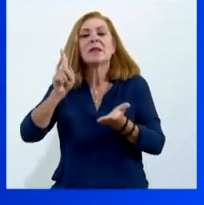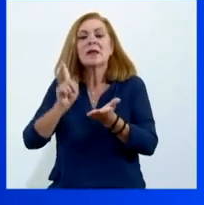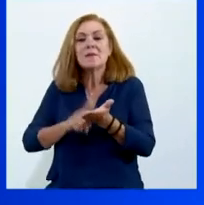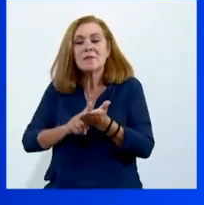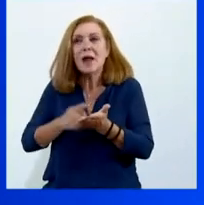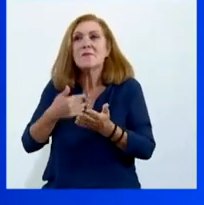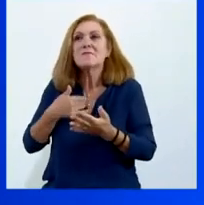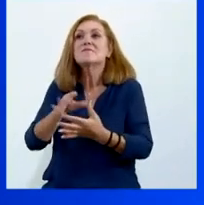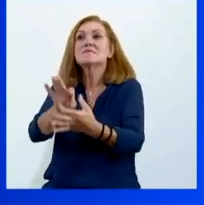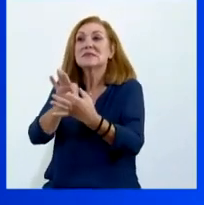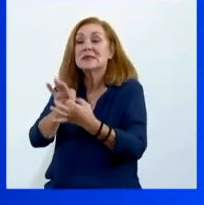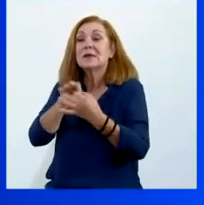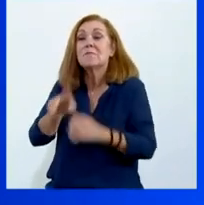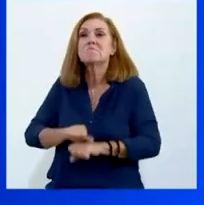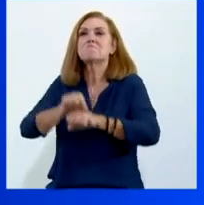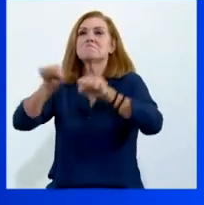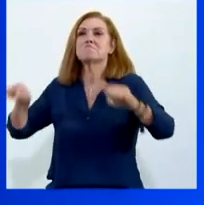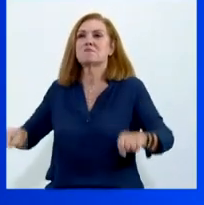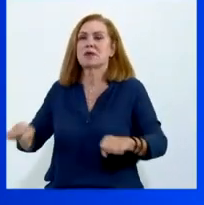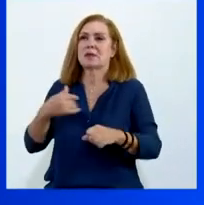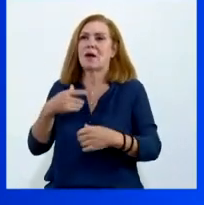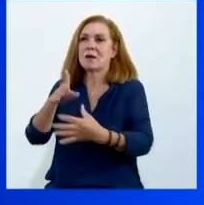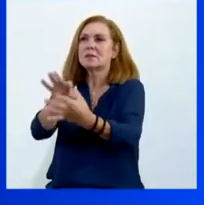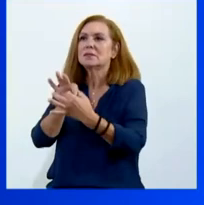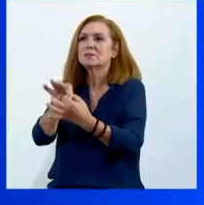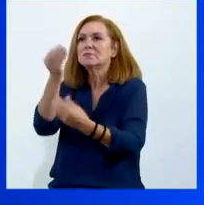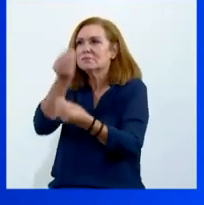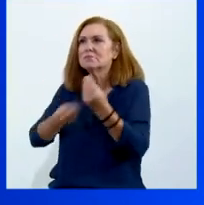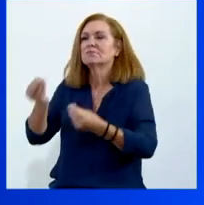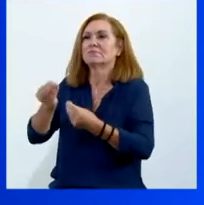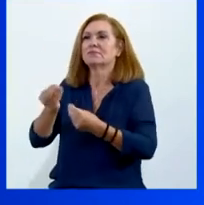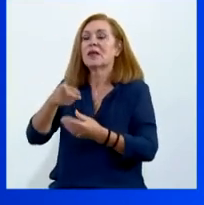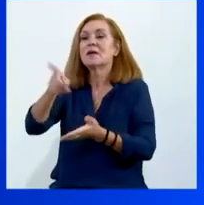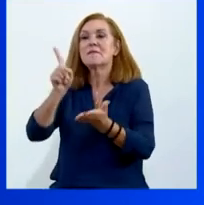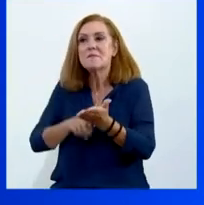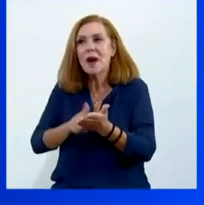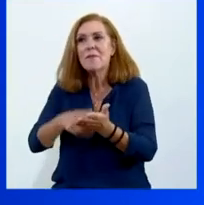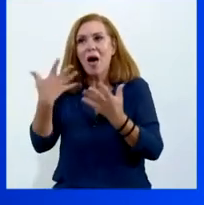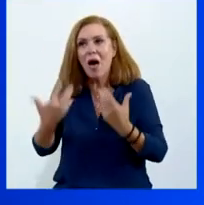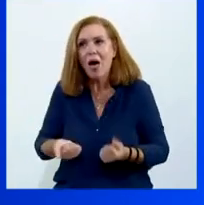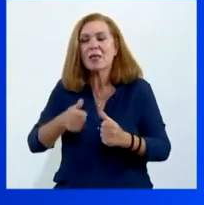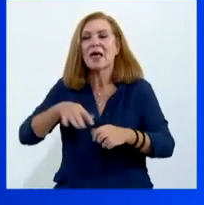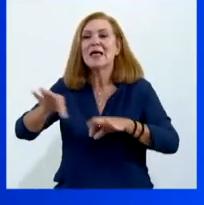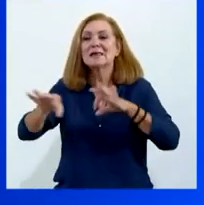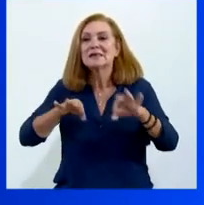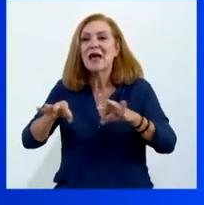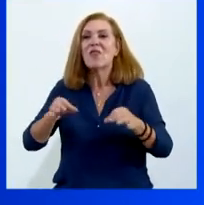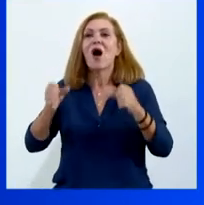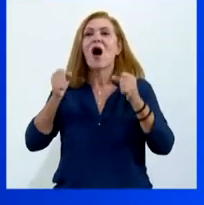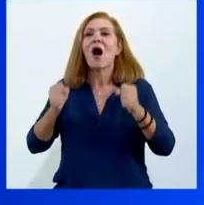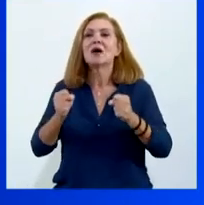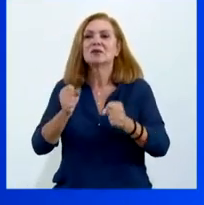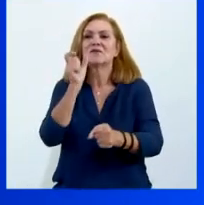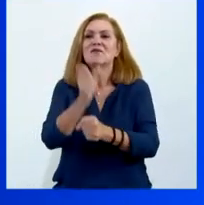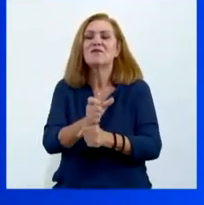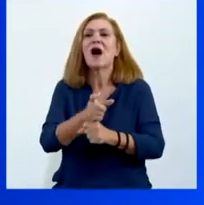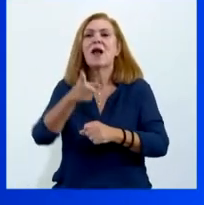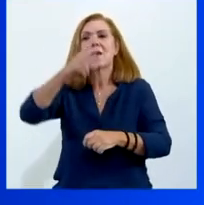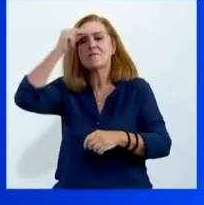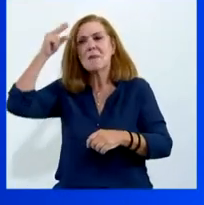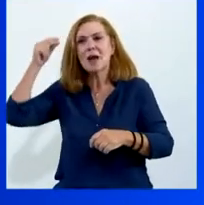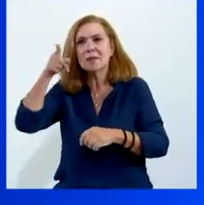συστηματική συνεργασία με τους Πρετάνες, οι οποίοι έχουν υποχρέωση να καταρτήσουν σχέδια ασφάλειας των πανεπιστημιακών ιδρυμάτων τα